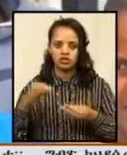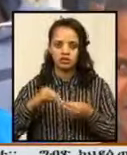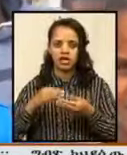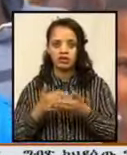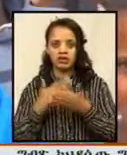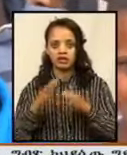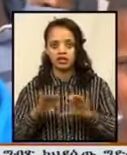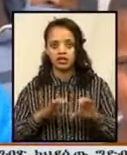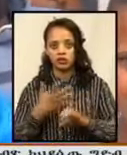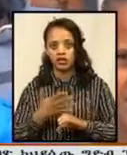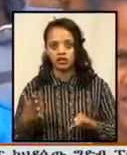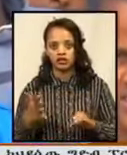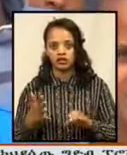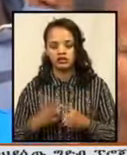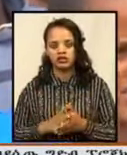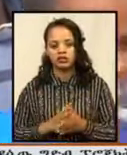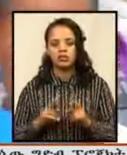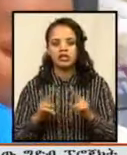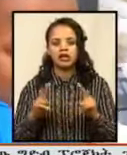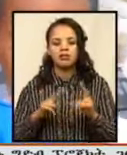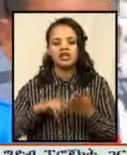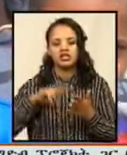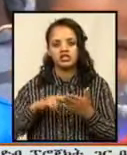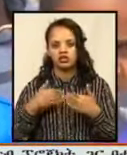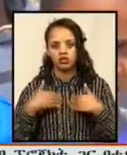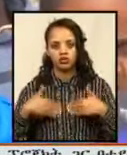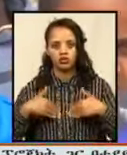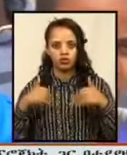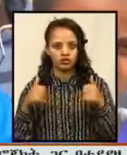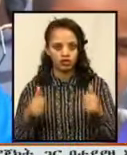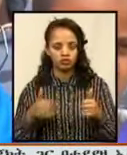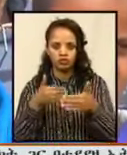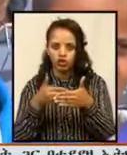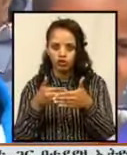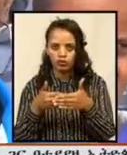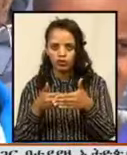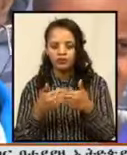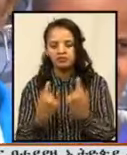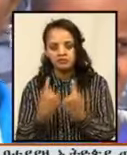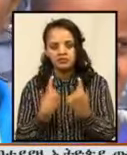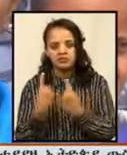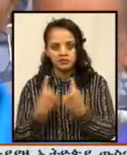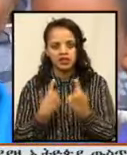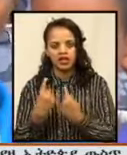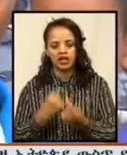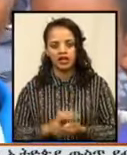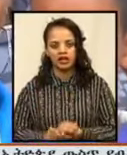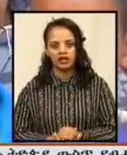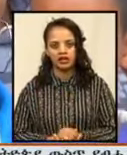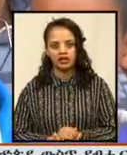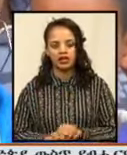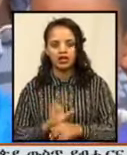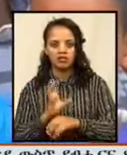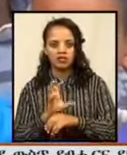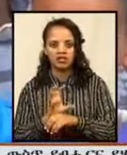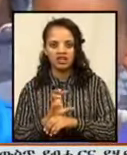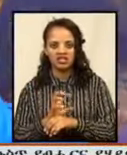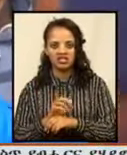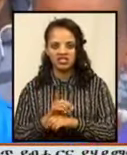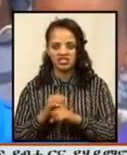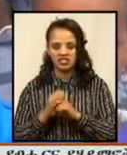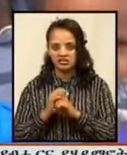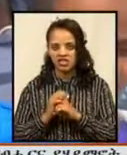የተፈጠረው መድረክ በጣም አነሳሽነት ያለውና ወጣቱ ችግሩን ቀርቦ እየተነጋገረ በሚዲያ ያንቋሸሹ ሳይሆን